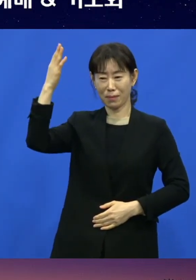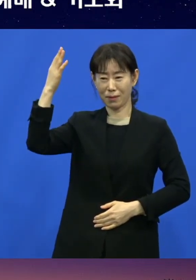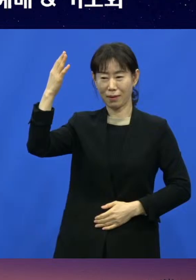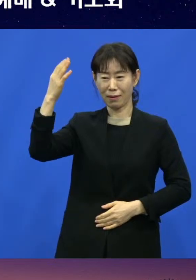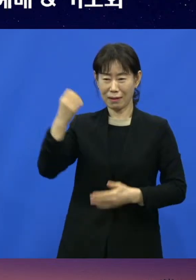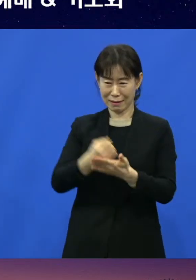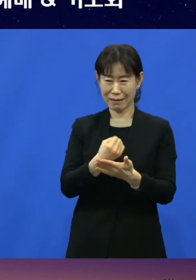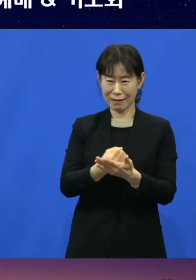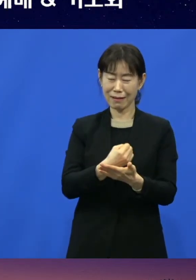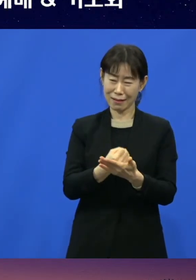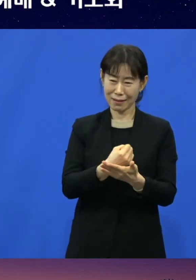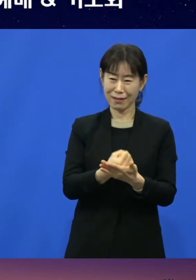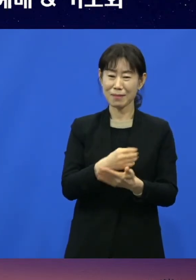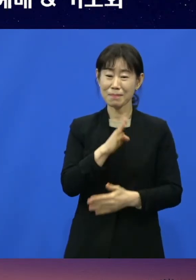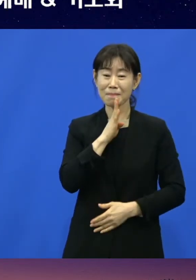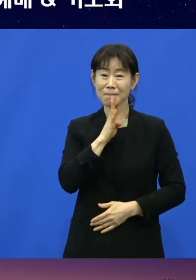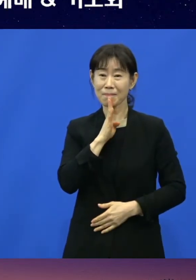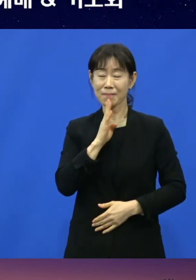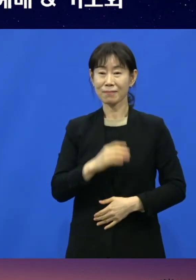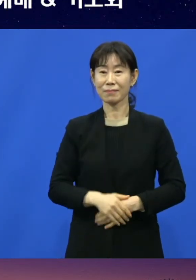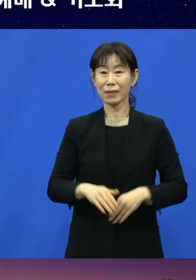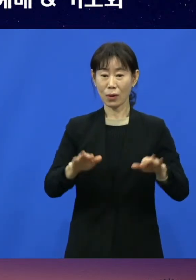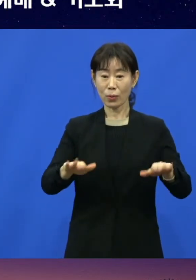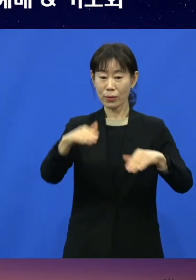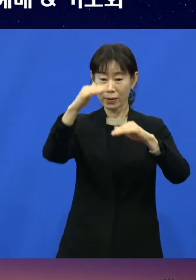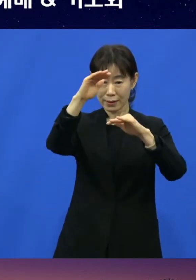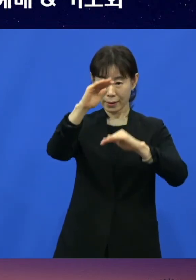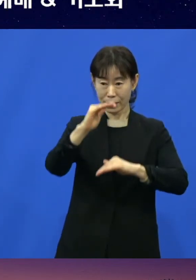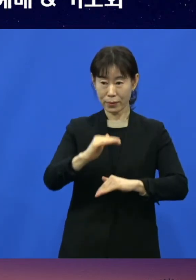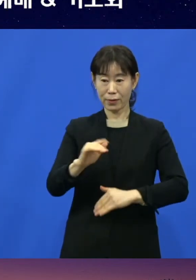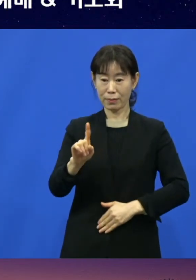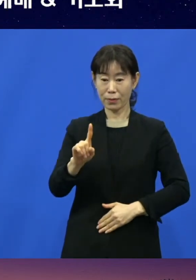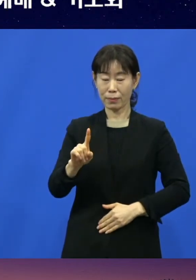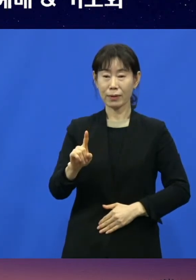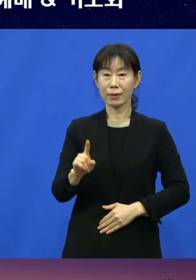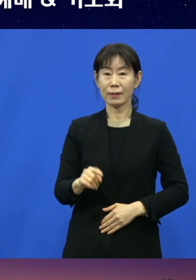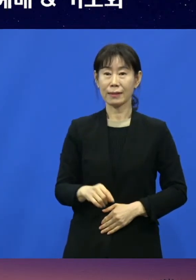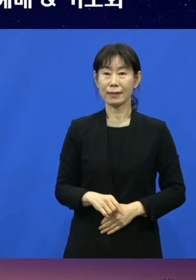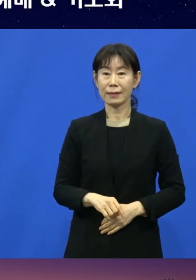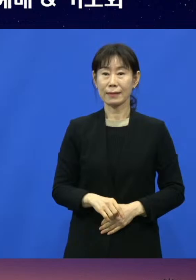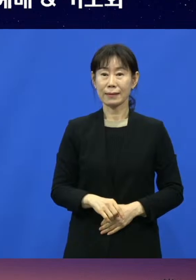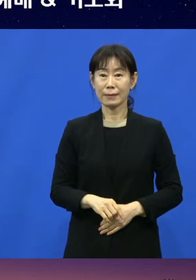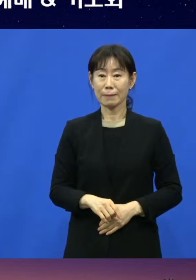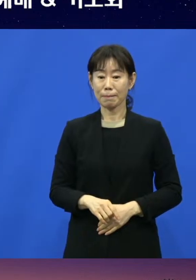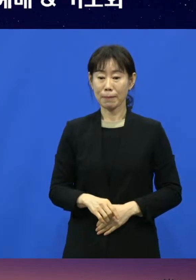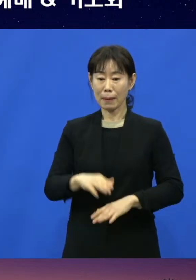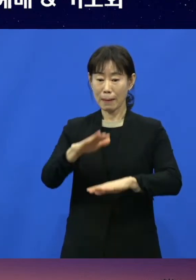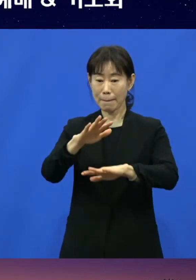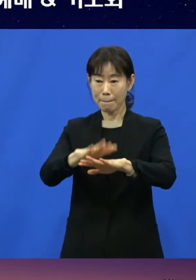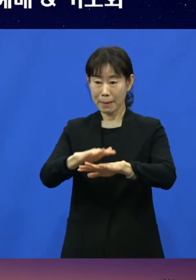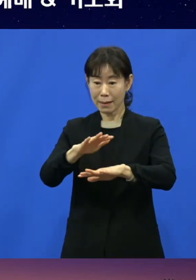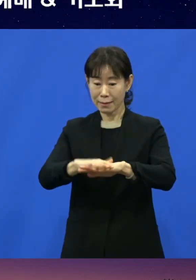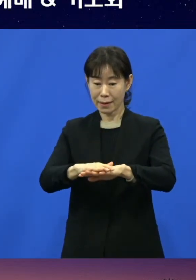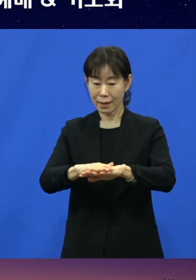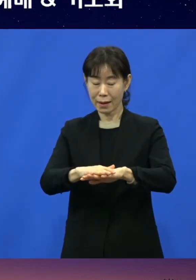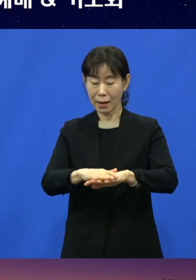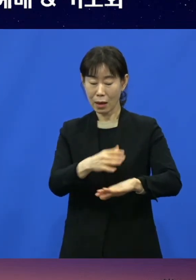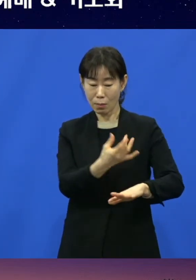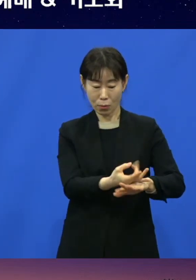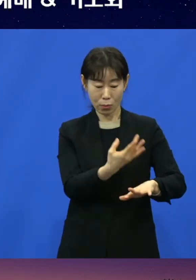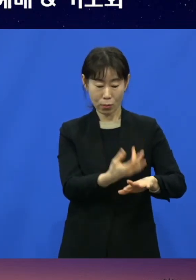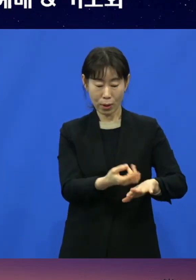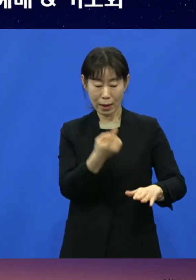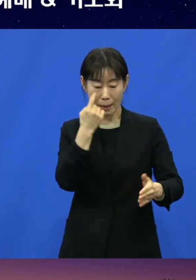것입니다. 그런데 오늘 이 본문에 이제 예수님의 비유에 보면 이 사람이 어떻게 그 밭의 보화를